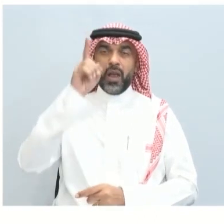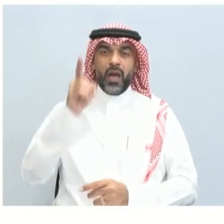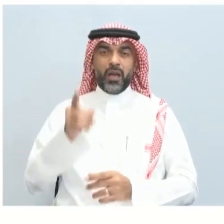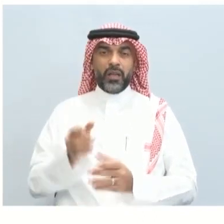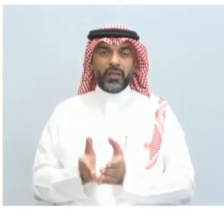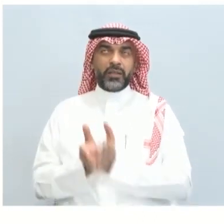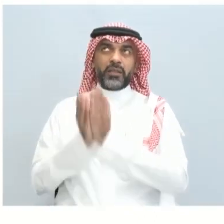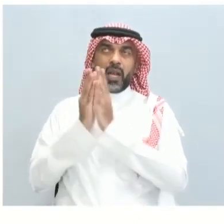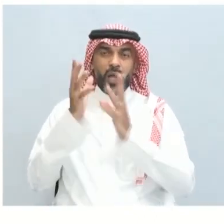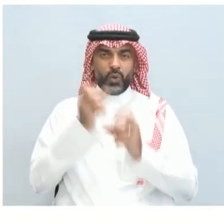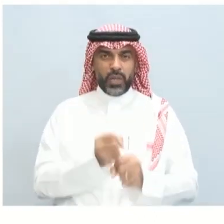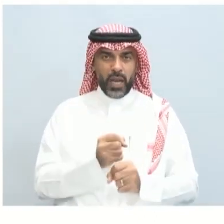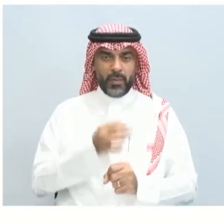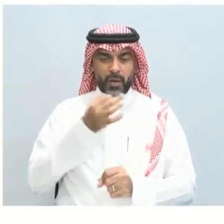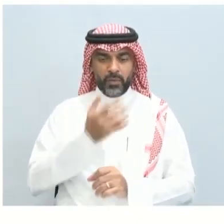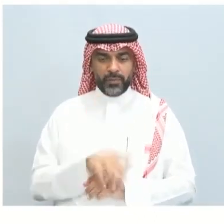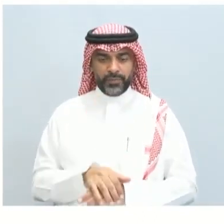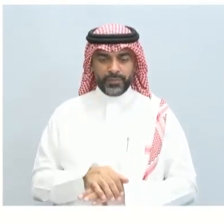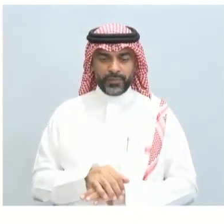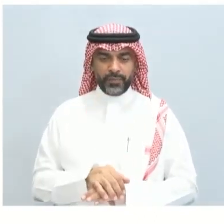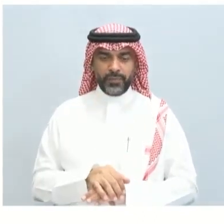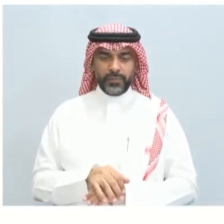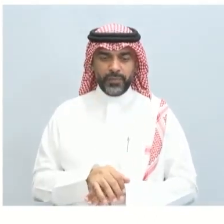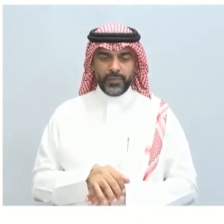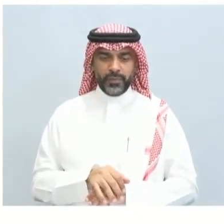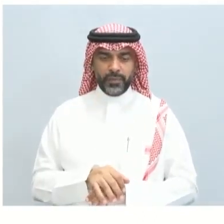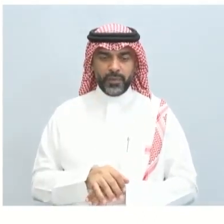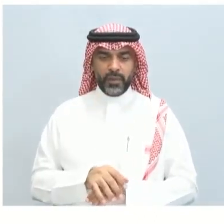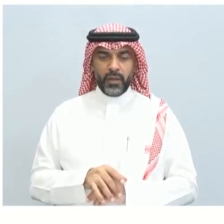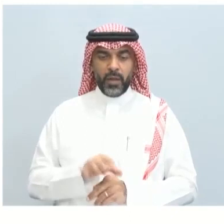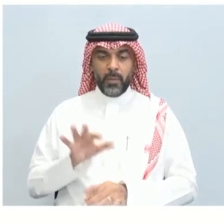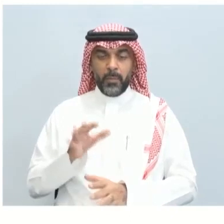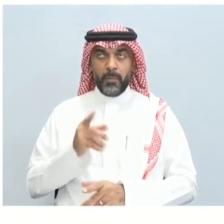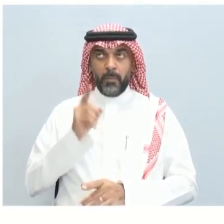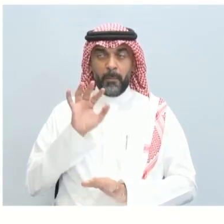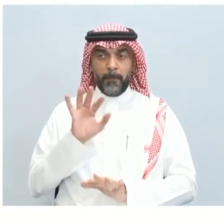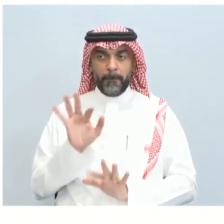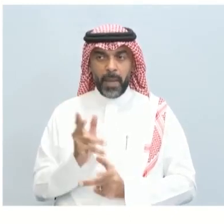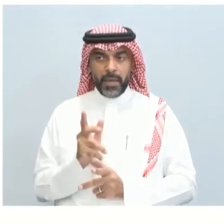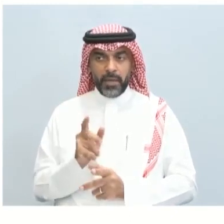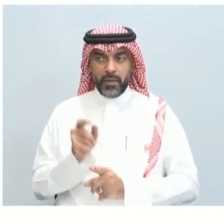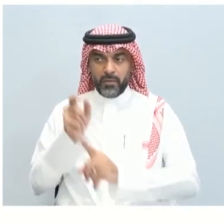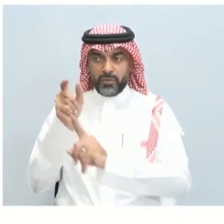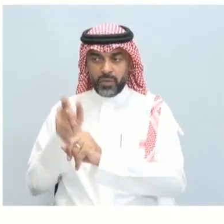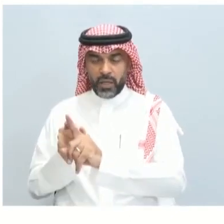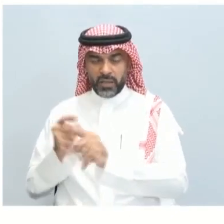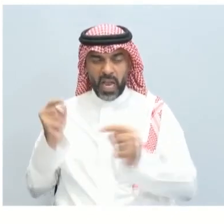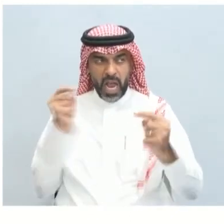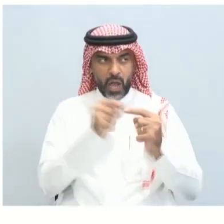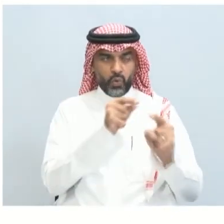عليه وسلم ان الله قال من عاد لي وليا فقد اذنته